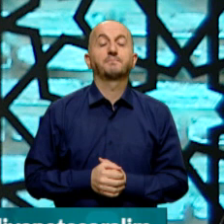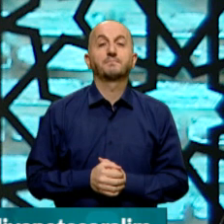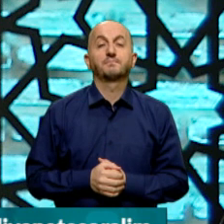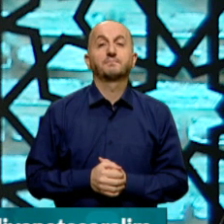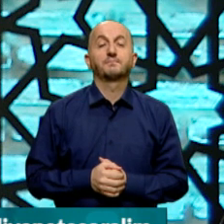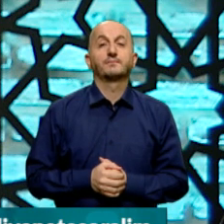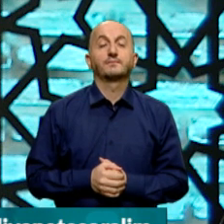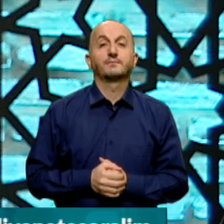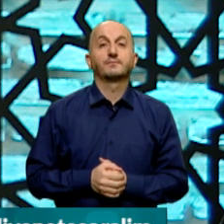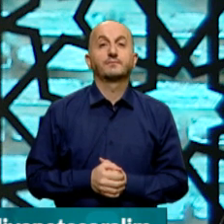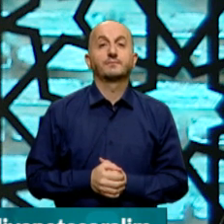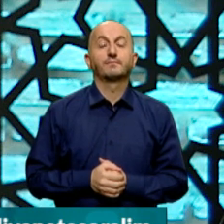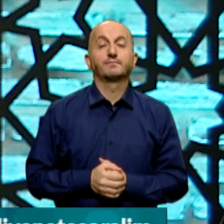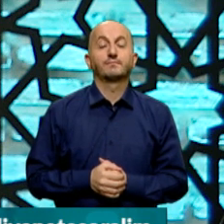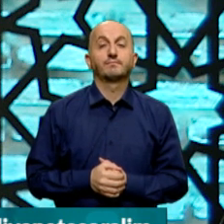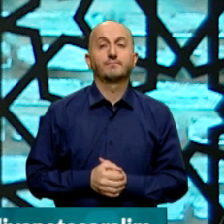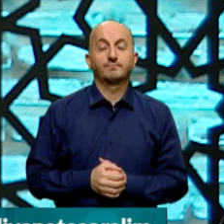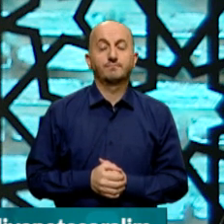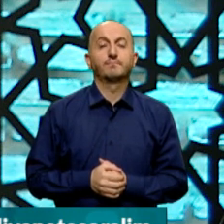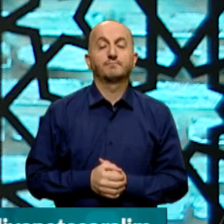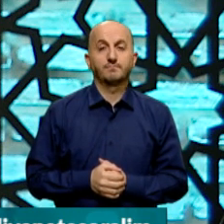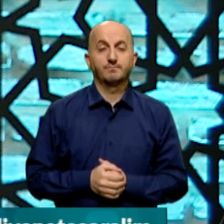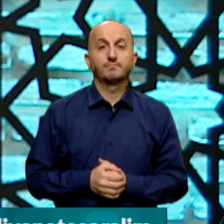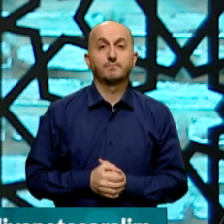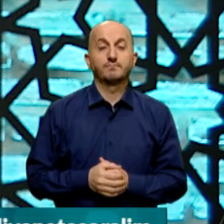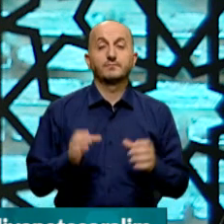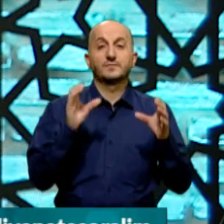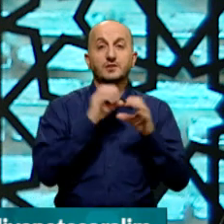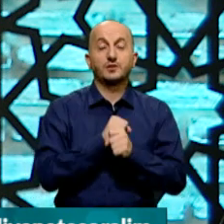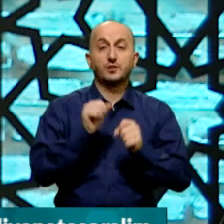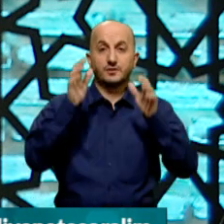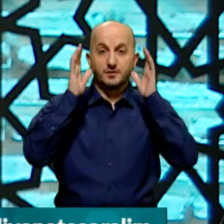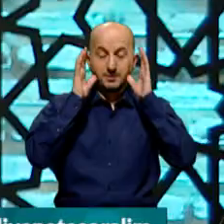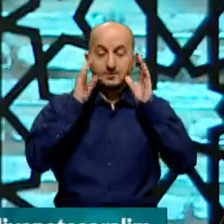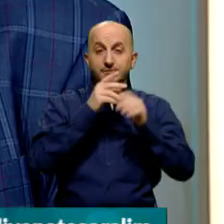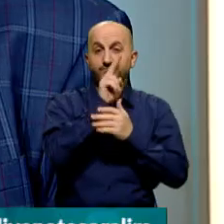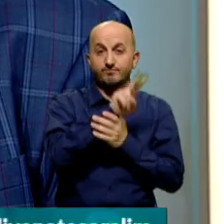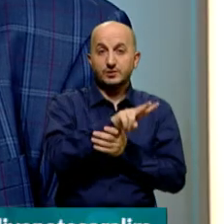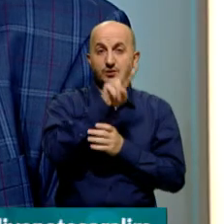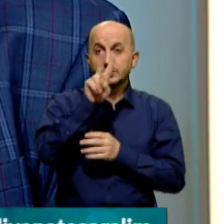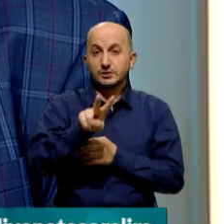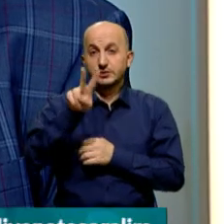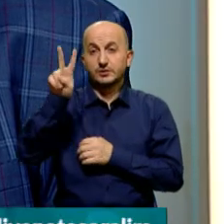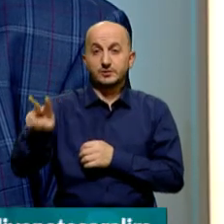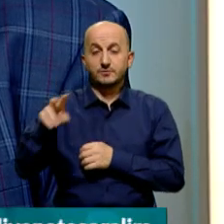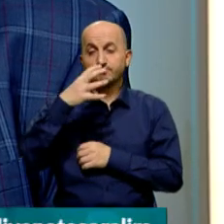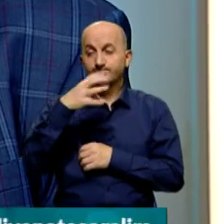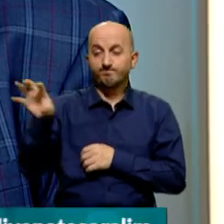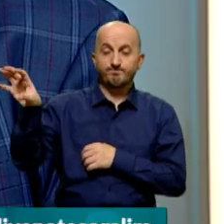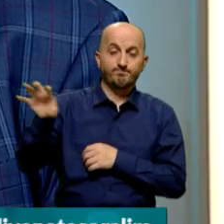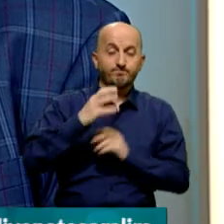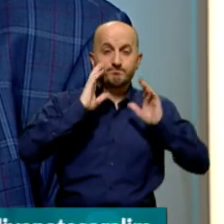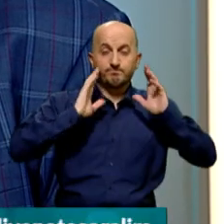methna. Salatul leyl mesna mesna. Gece namazı ikişer rekat, ikişer rekat olarak